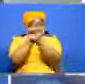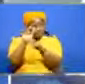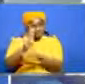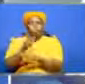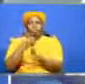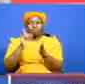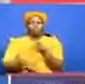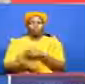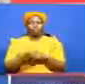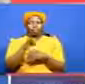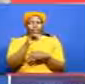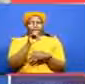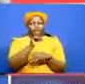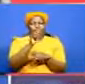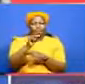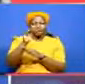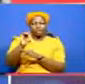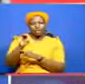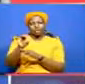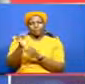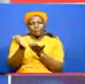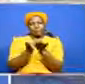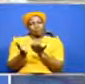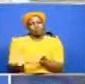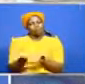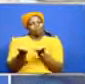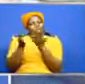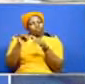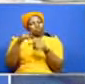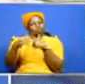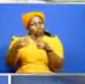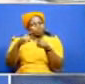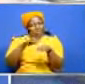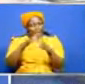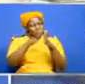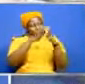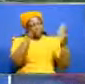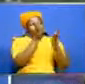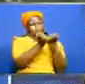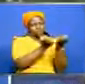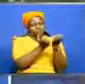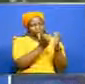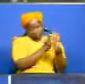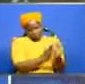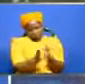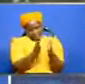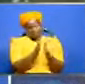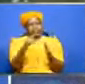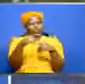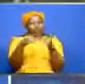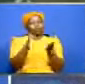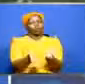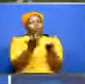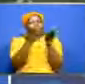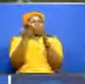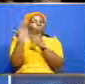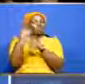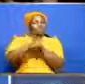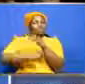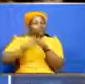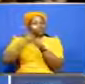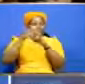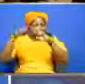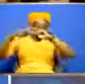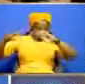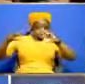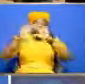na zile za kadri inaendelea kuboreka, huku mikakati ya sekta ya biashara kubwa kubwa ikiboreshwa. Mwaka uliopita, uchunguzi wa